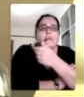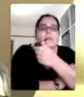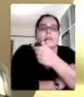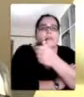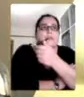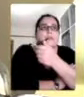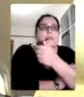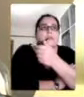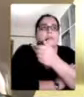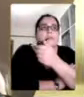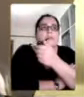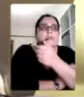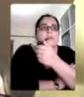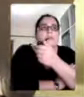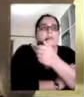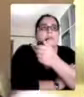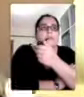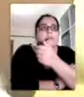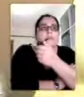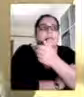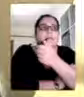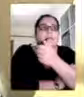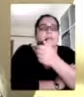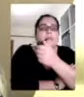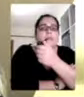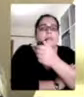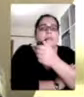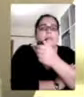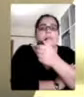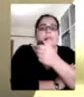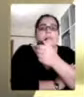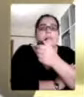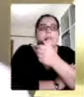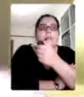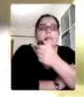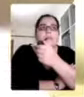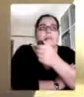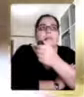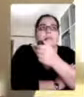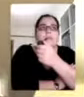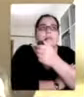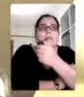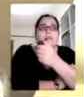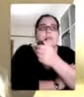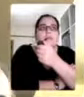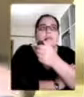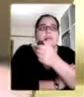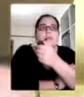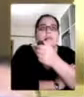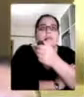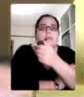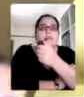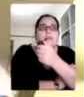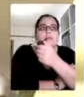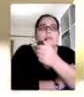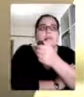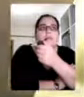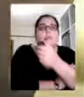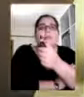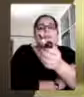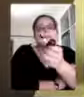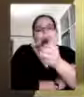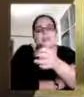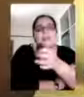böyle paketi 5 dolara falan satılıyor 100 tanesi. Bunu şöyle yapıyorlar. Bir kere reçel yaptıktan sonra bu parçayı atıp bileziği elde